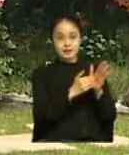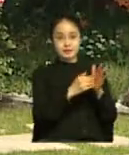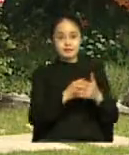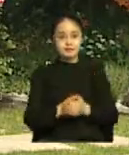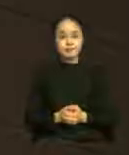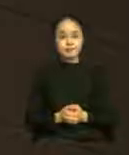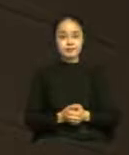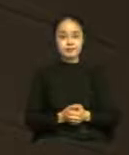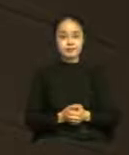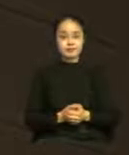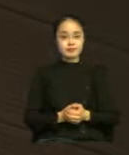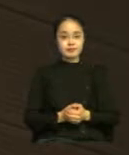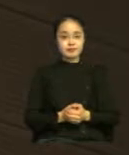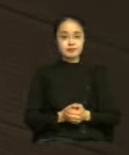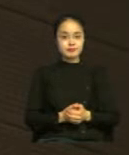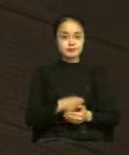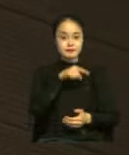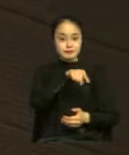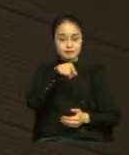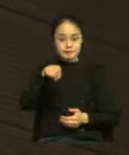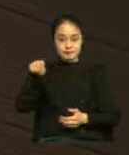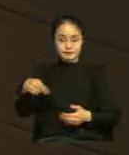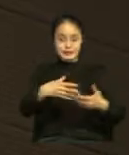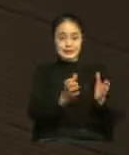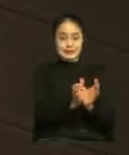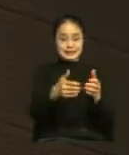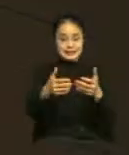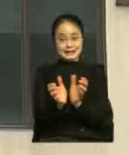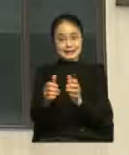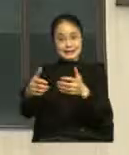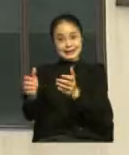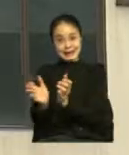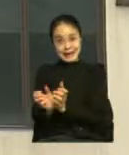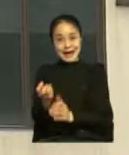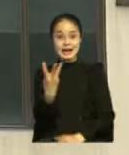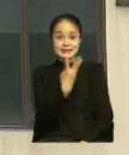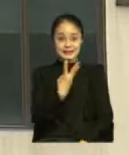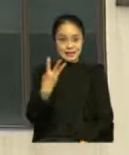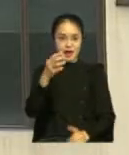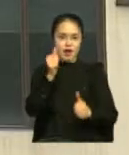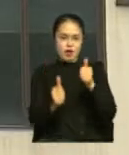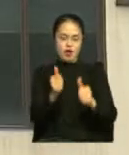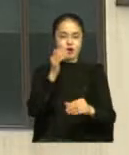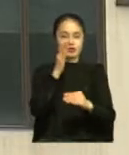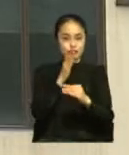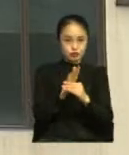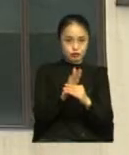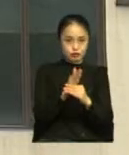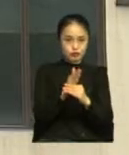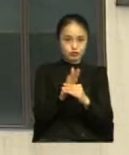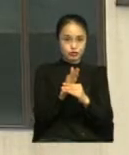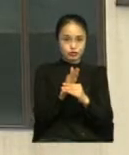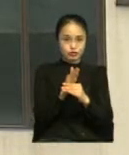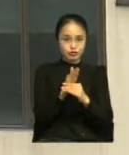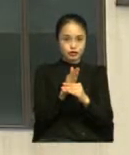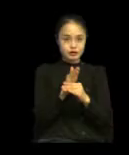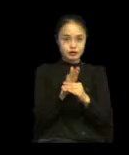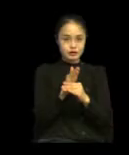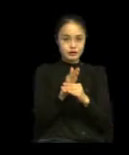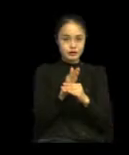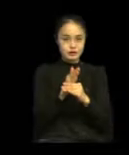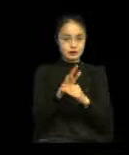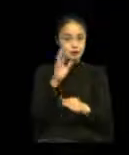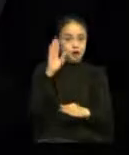않으면서 무주공산이 된 광진구청장 선거. 선거일까지 한 달이 채 남지 않은 현재 이제 후보들은